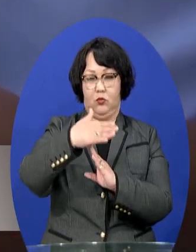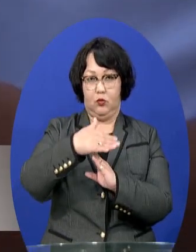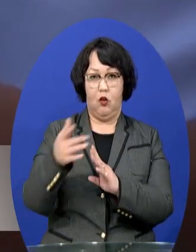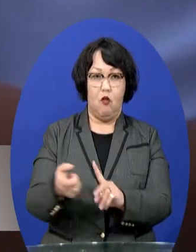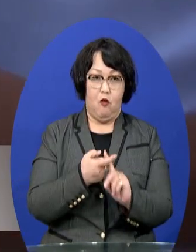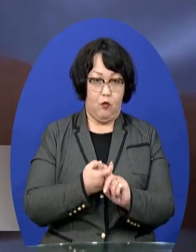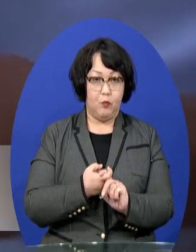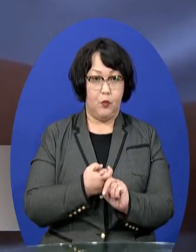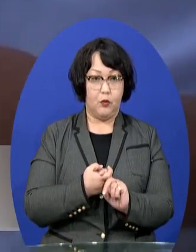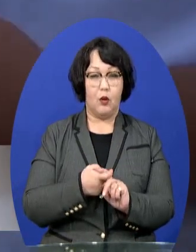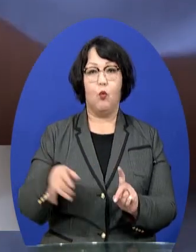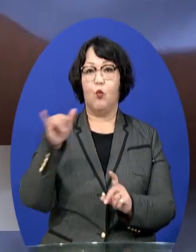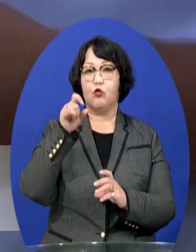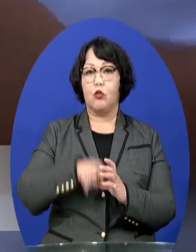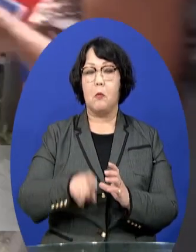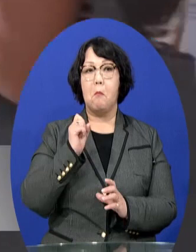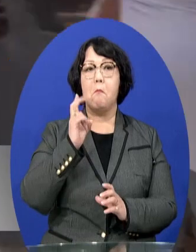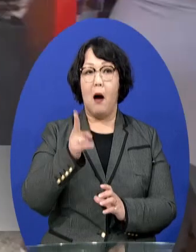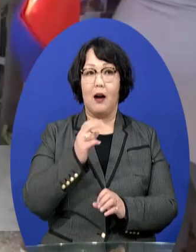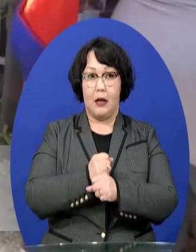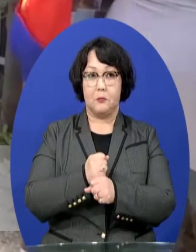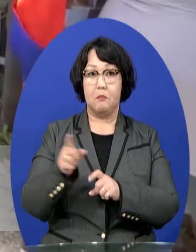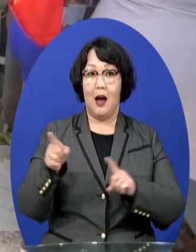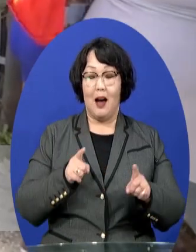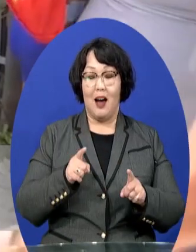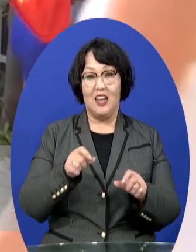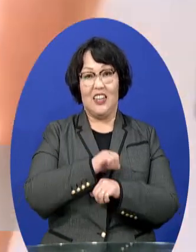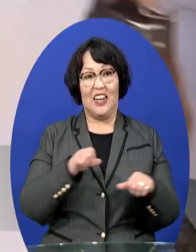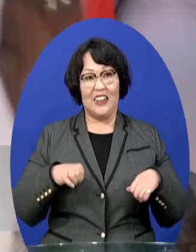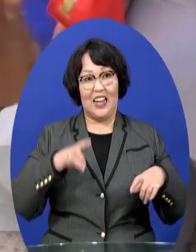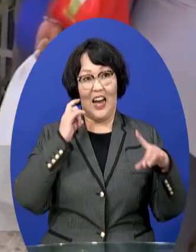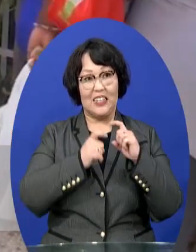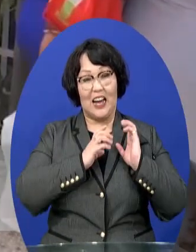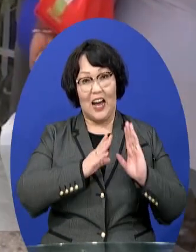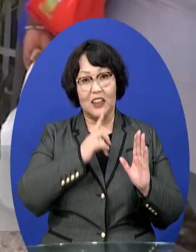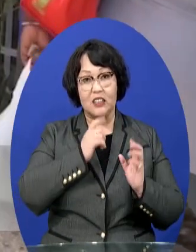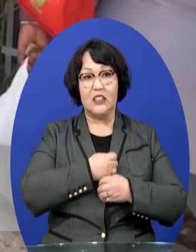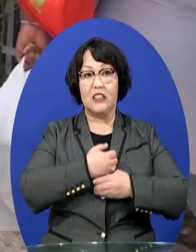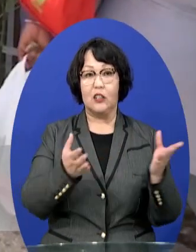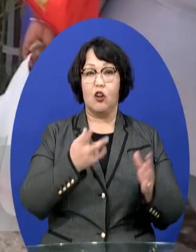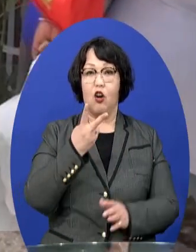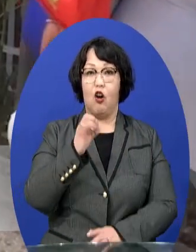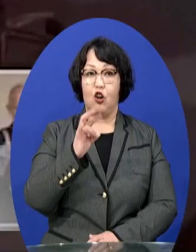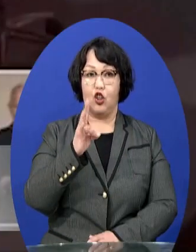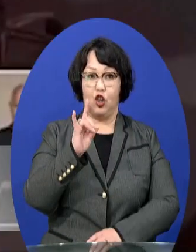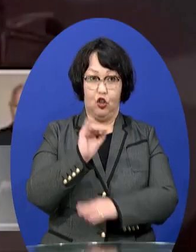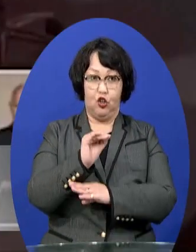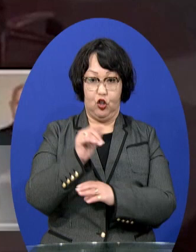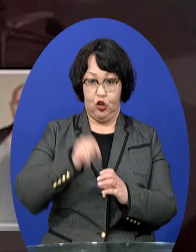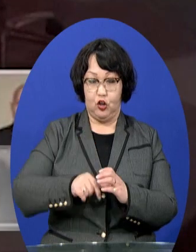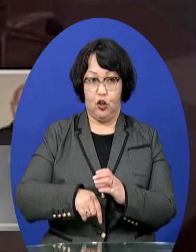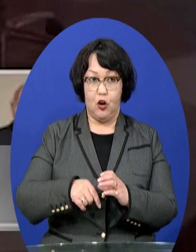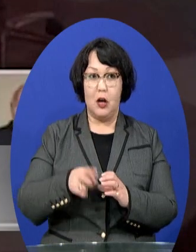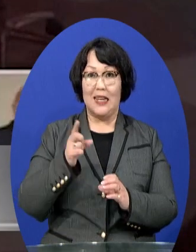Үүнтэйгээр холбогдуулан тус улсын банкуд үйлчлүүлэгч болон харилцагчдаа хандан энэ сарын 20-ний өдөр дотор